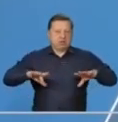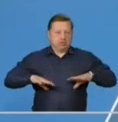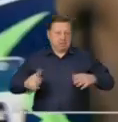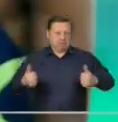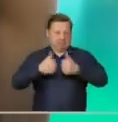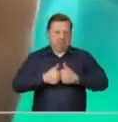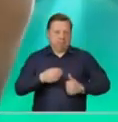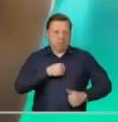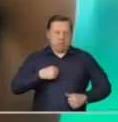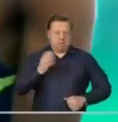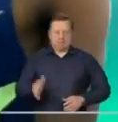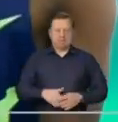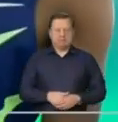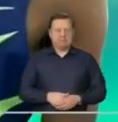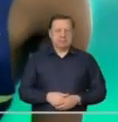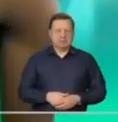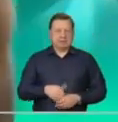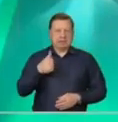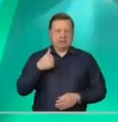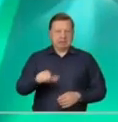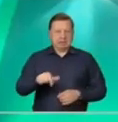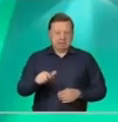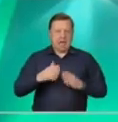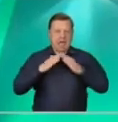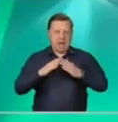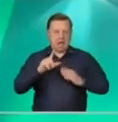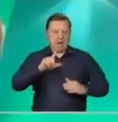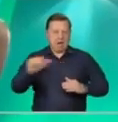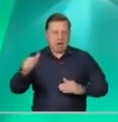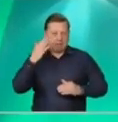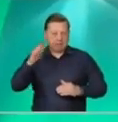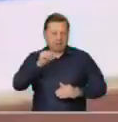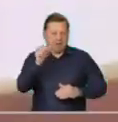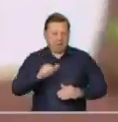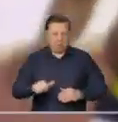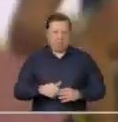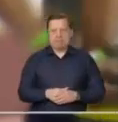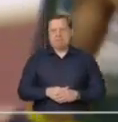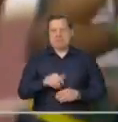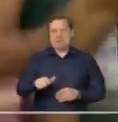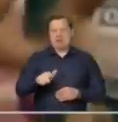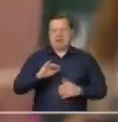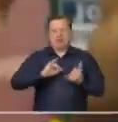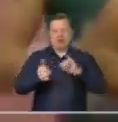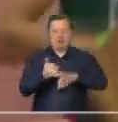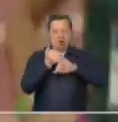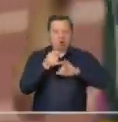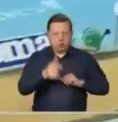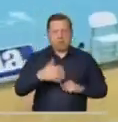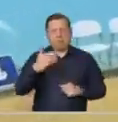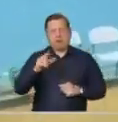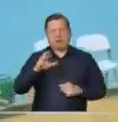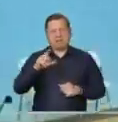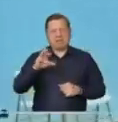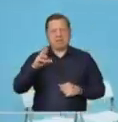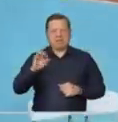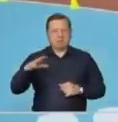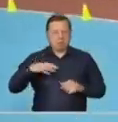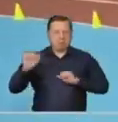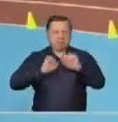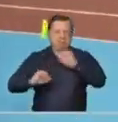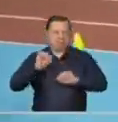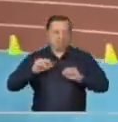Teichmann. Tydzień został do halowych lekkoatletycznych mistrzostw Europy. Formę na imprezę w Toruniu Marcin Lewandowski szlifował w Madrycie. W mityngu